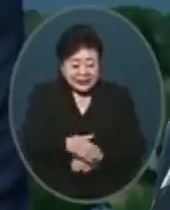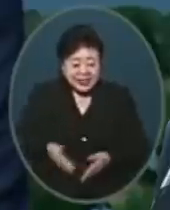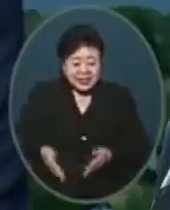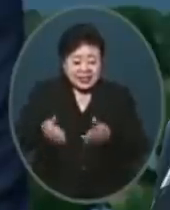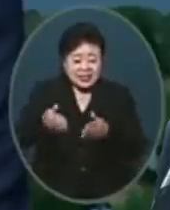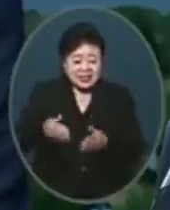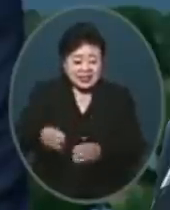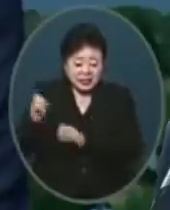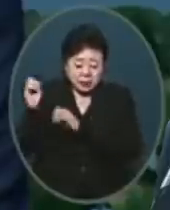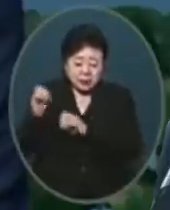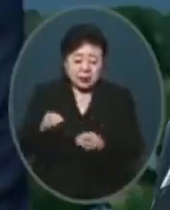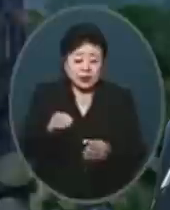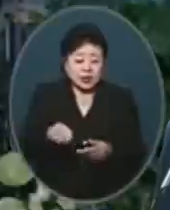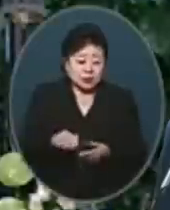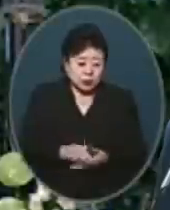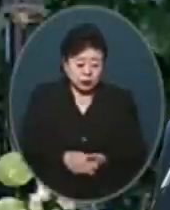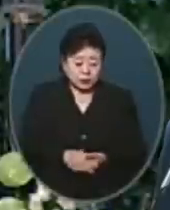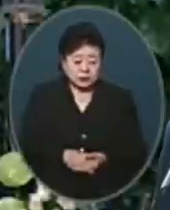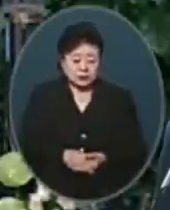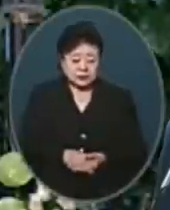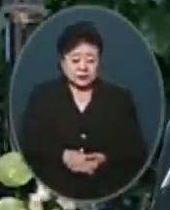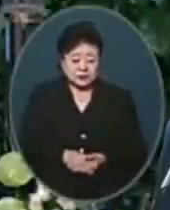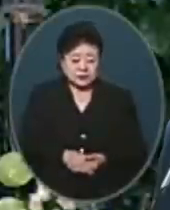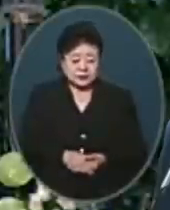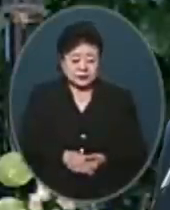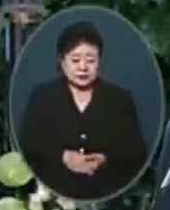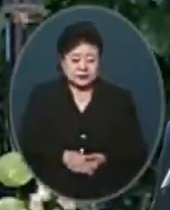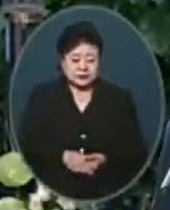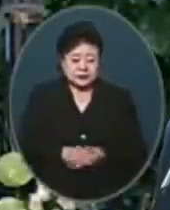길거리에 내동댕이 쳐놓아도